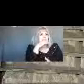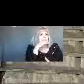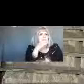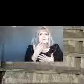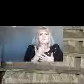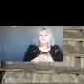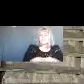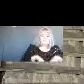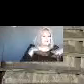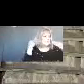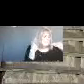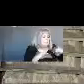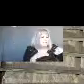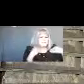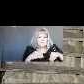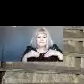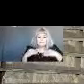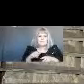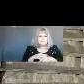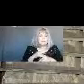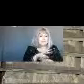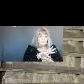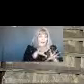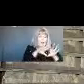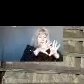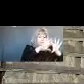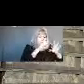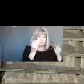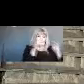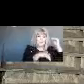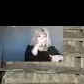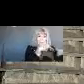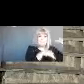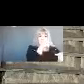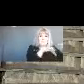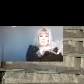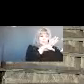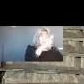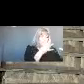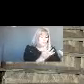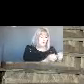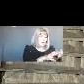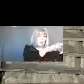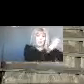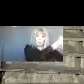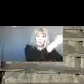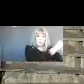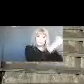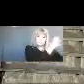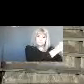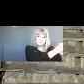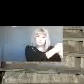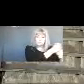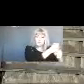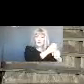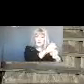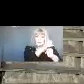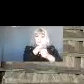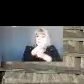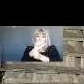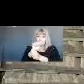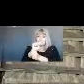jou tekortkominge, al jou besig wees, vat al daai goed, sit dit in 'n sak, bind dit toe, sit dit langs die kruis, kyk